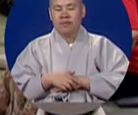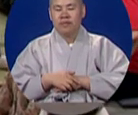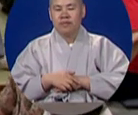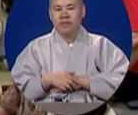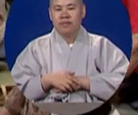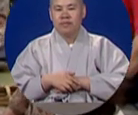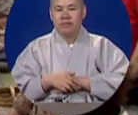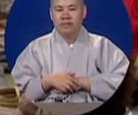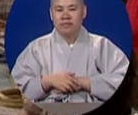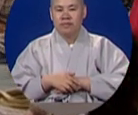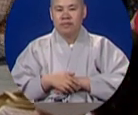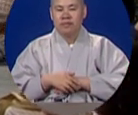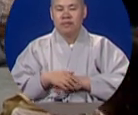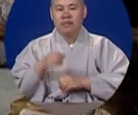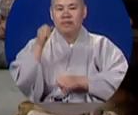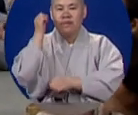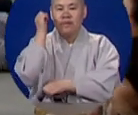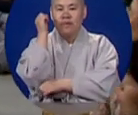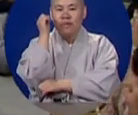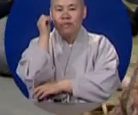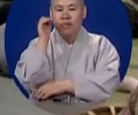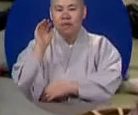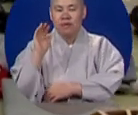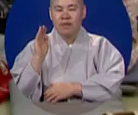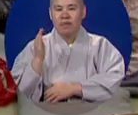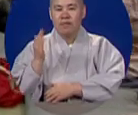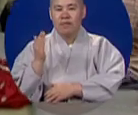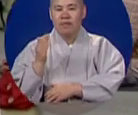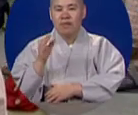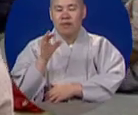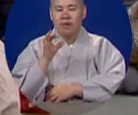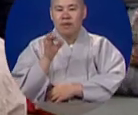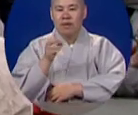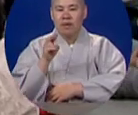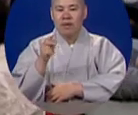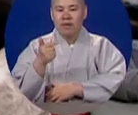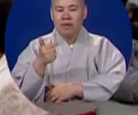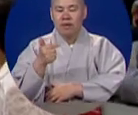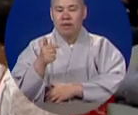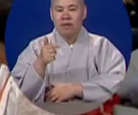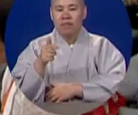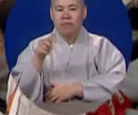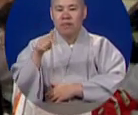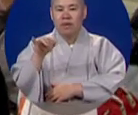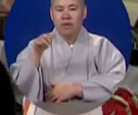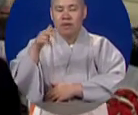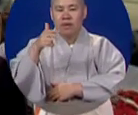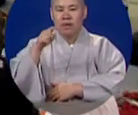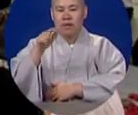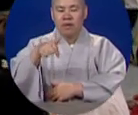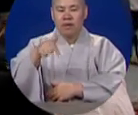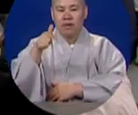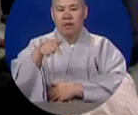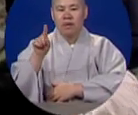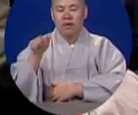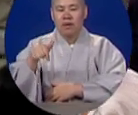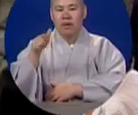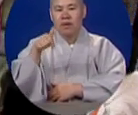기본인데요 염기 즉각 각지